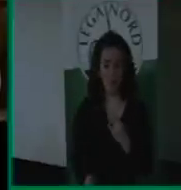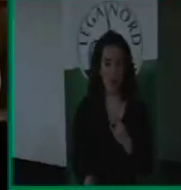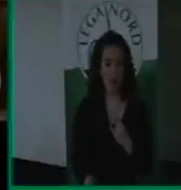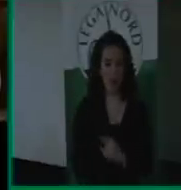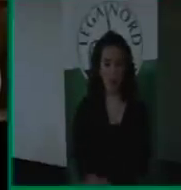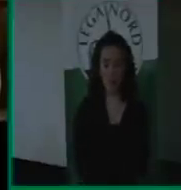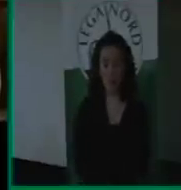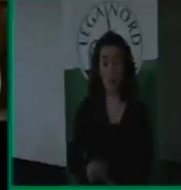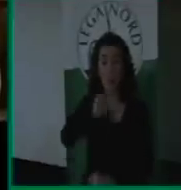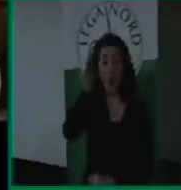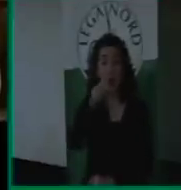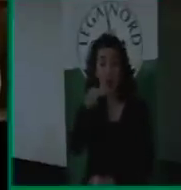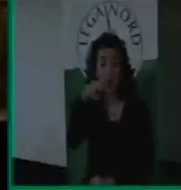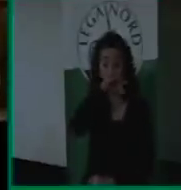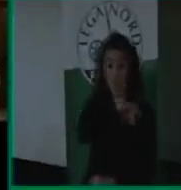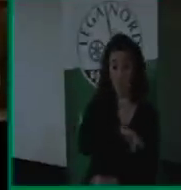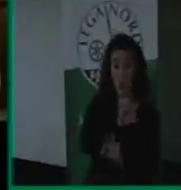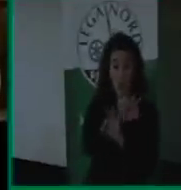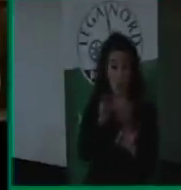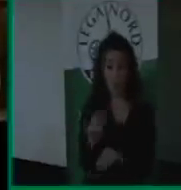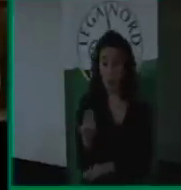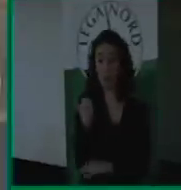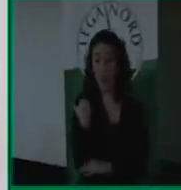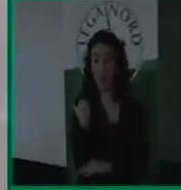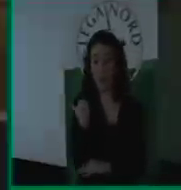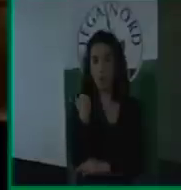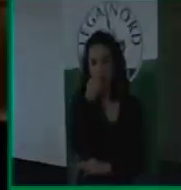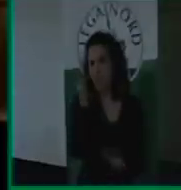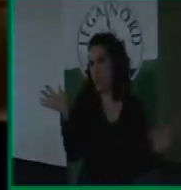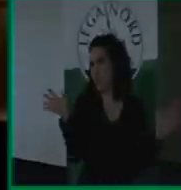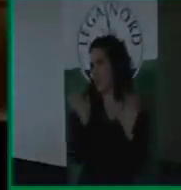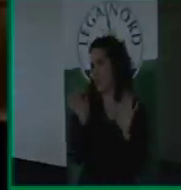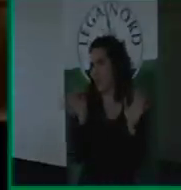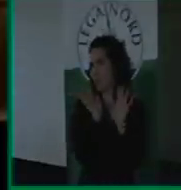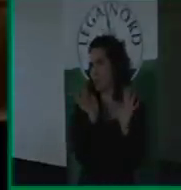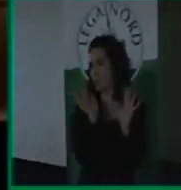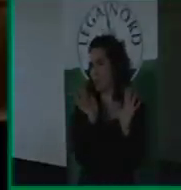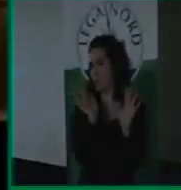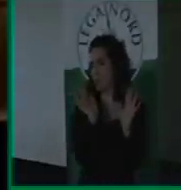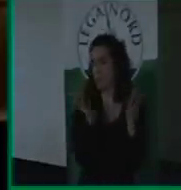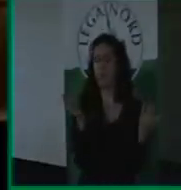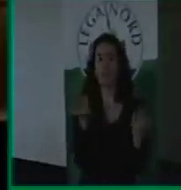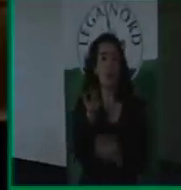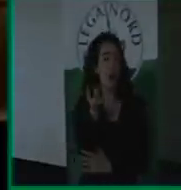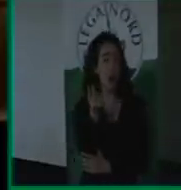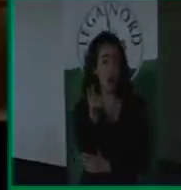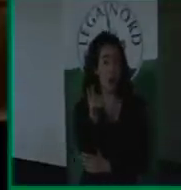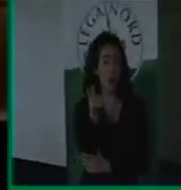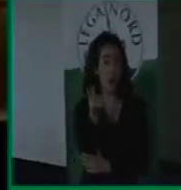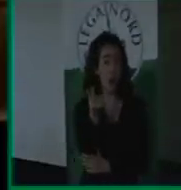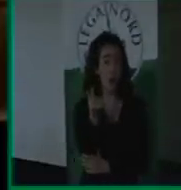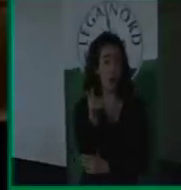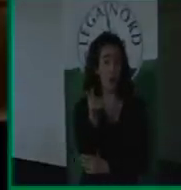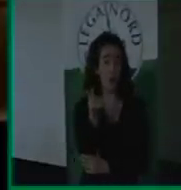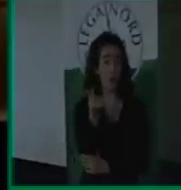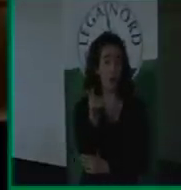vantaggio o uno svantaggio sarebbe un disastro immediatamente il costo